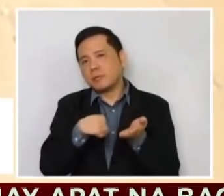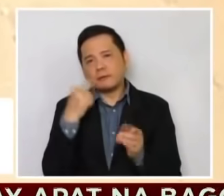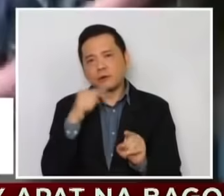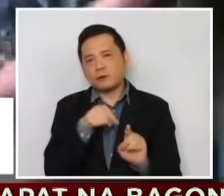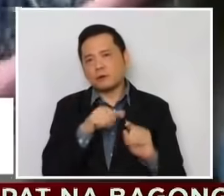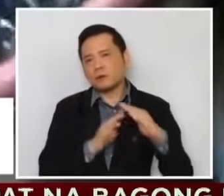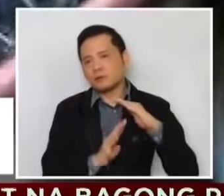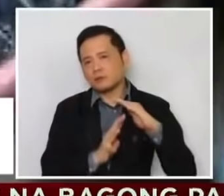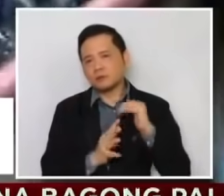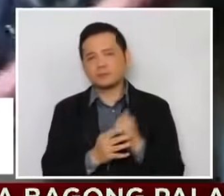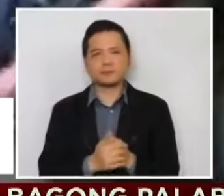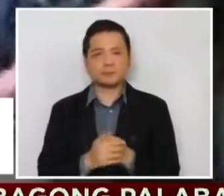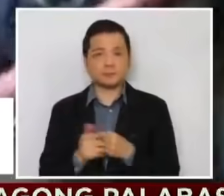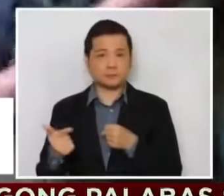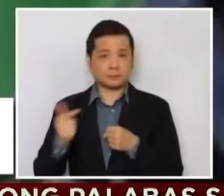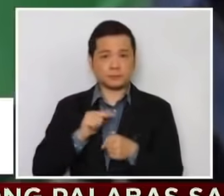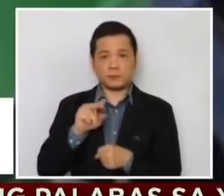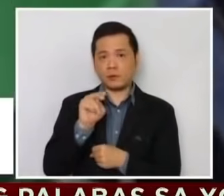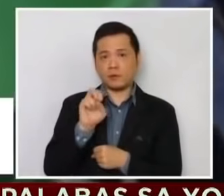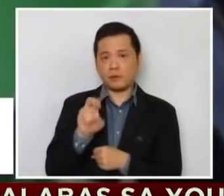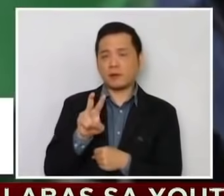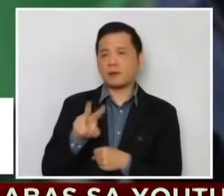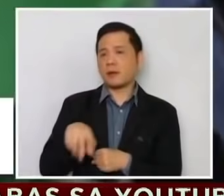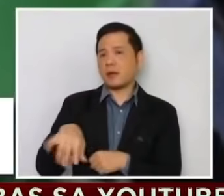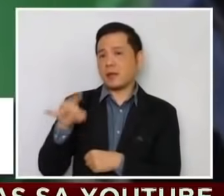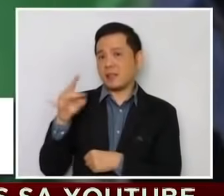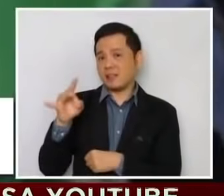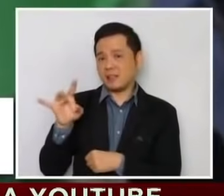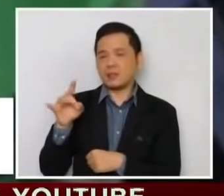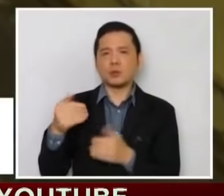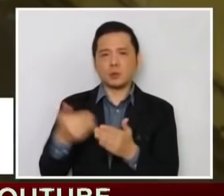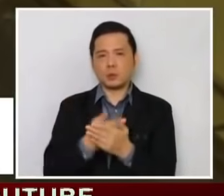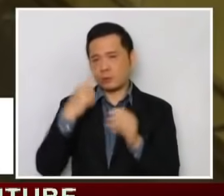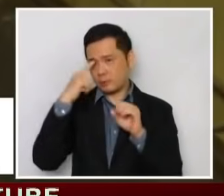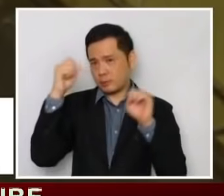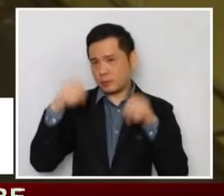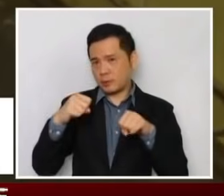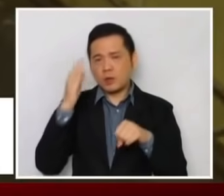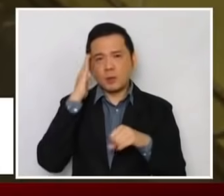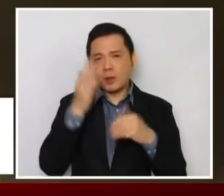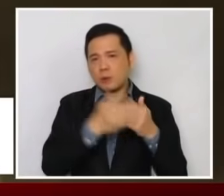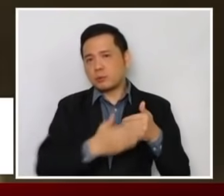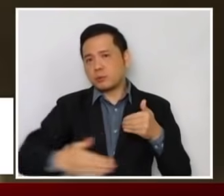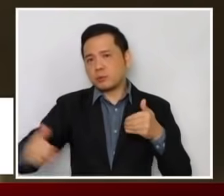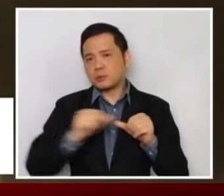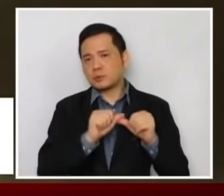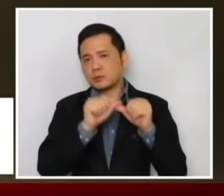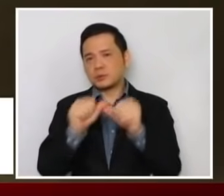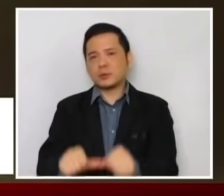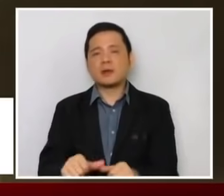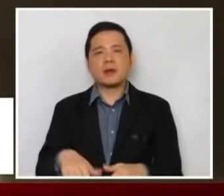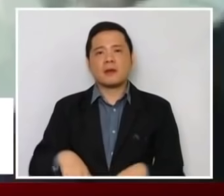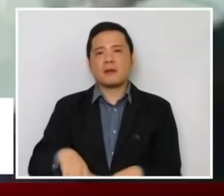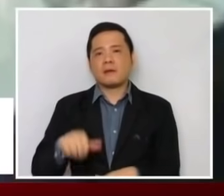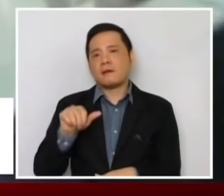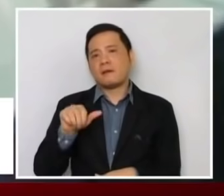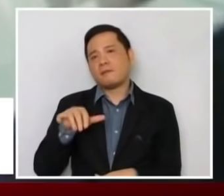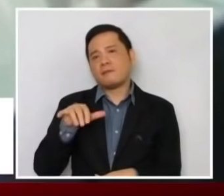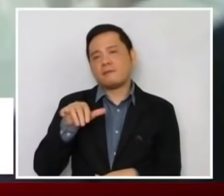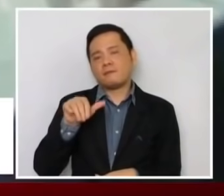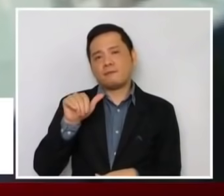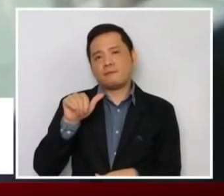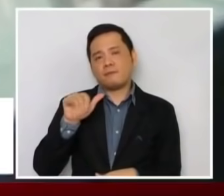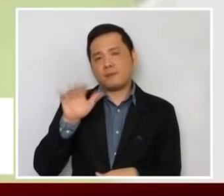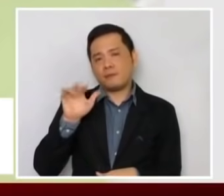bagong kasunduan simula November 18 at tatagal ng 15 years o hanggang taong 2037.